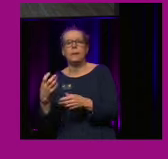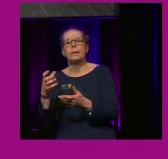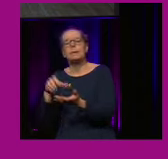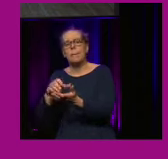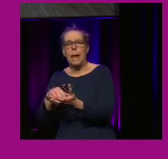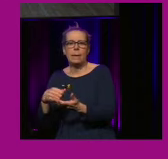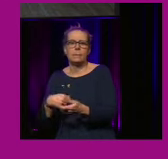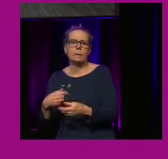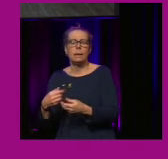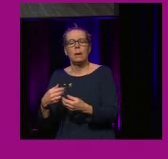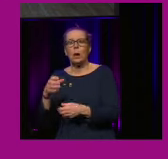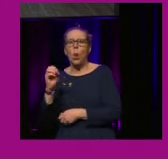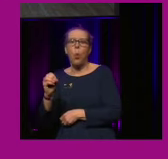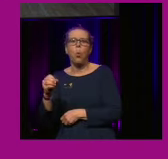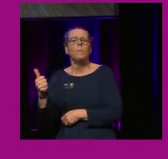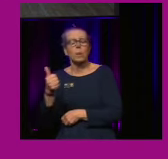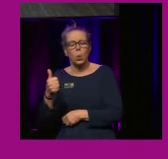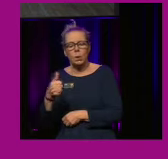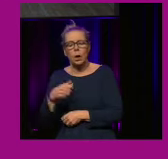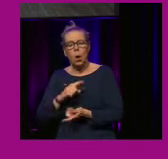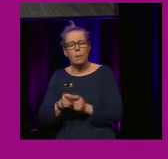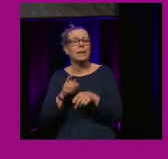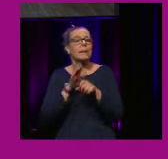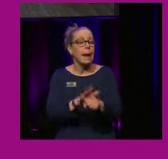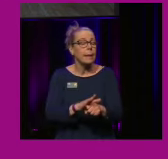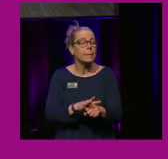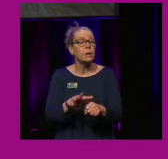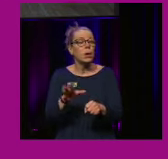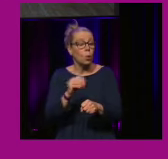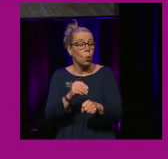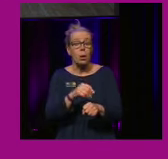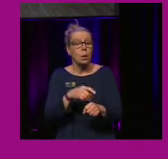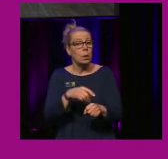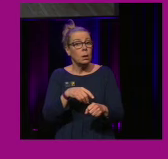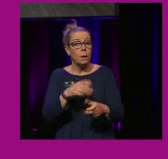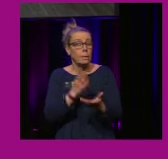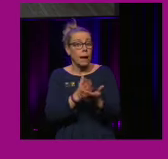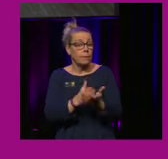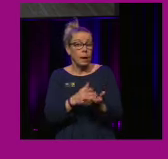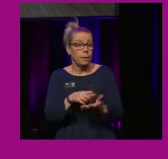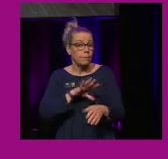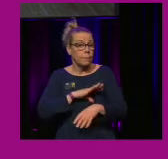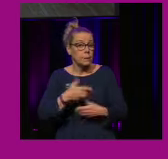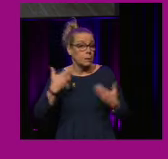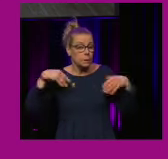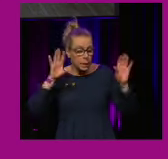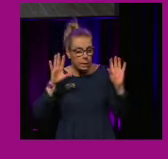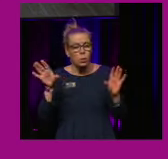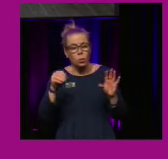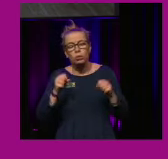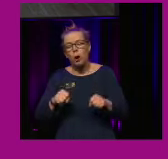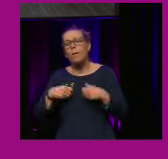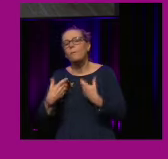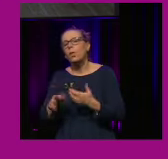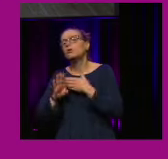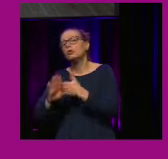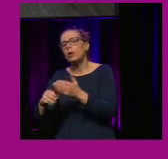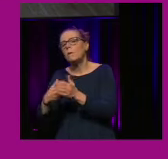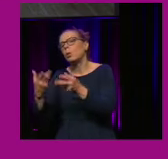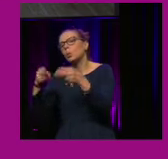naturligtvis att om man blir kränkt och rättigheterna inte iakttas, så ska man kunna få ett skydd av domstolarna som då